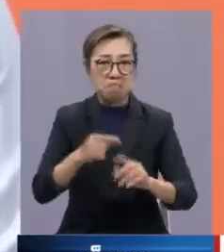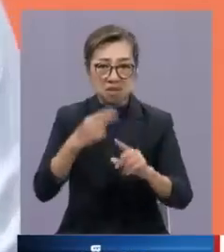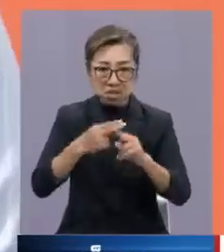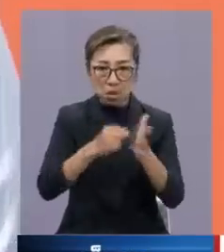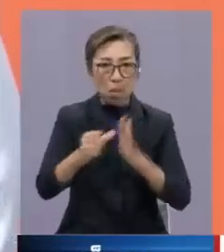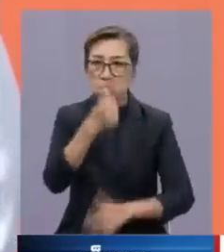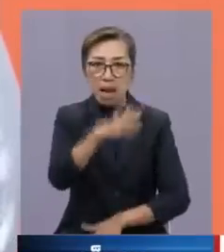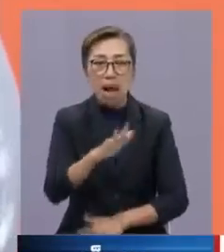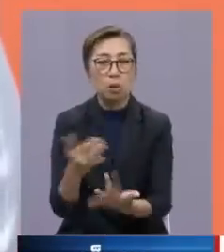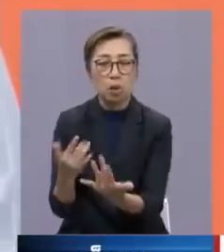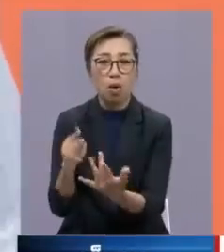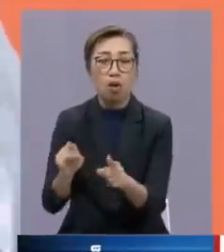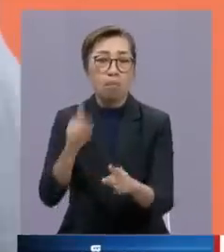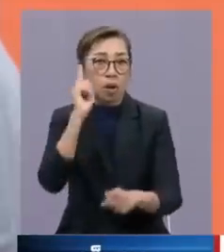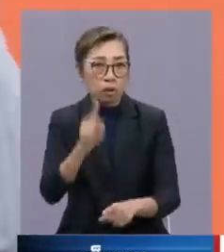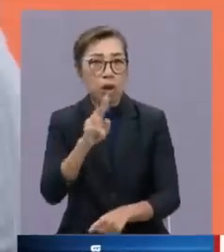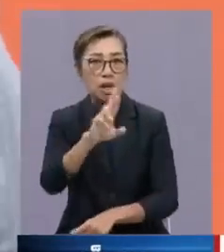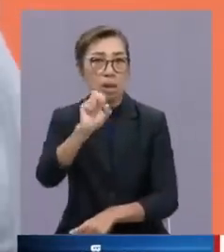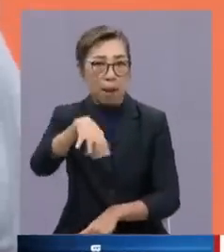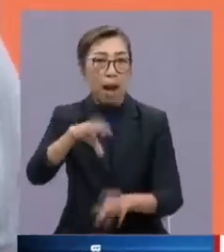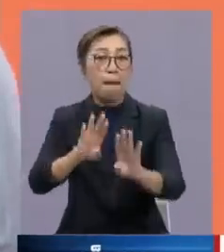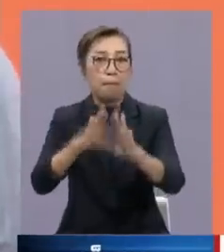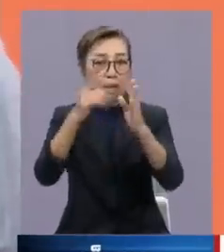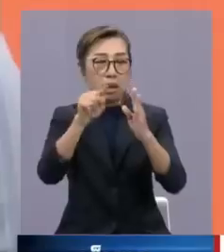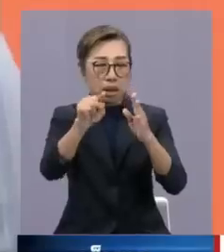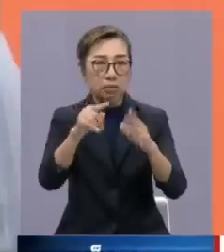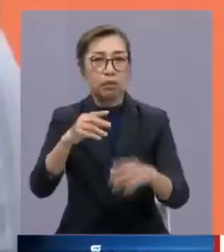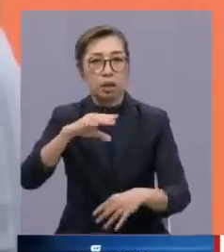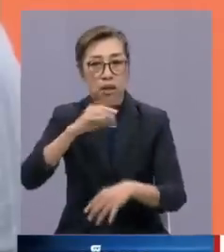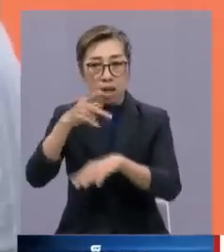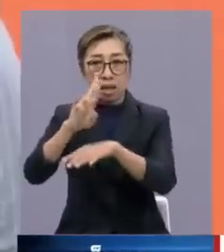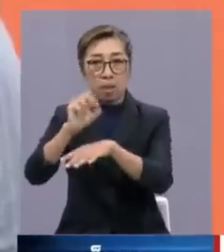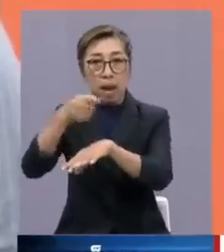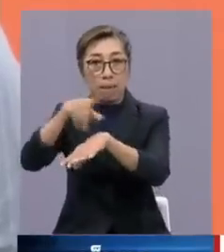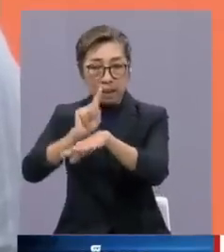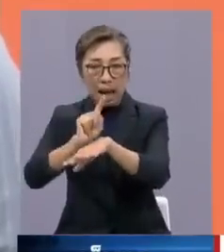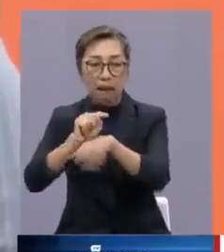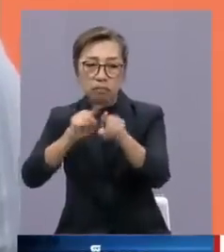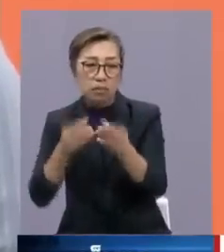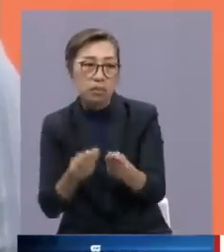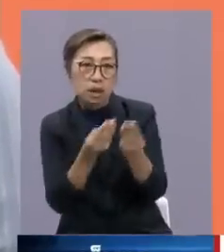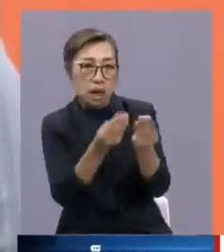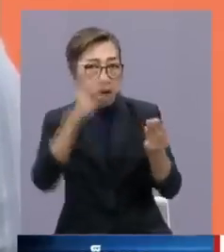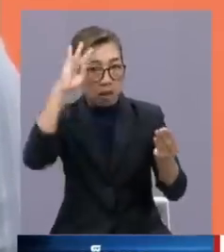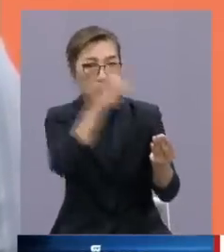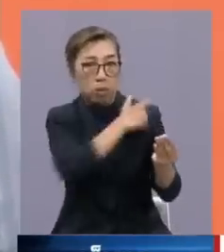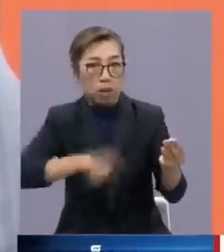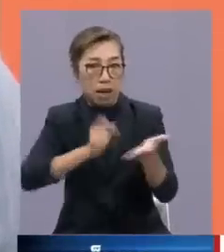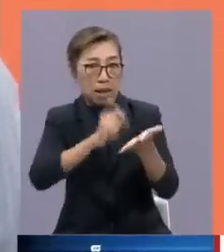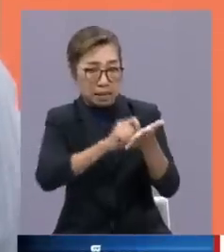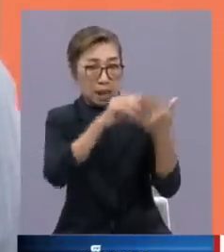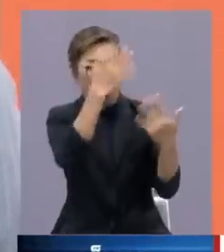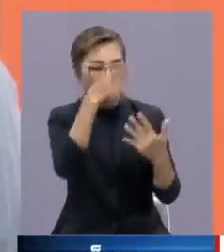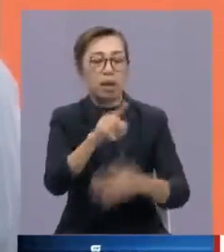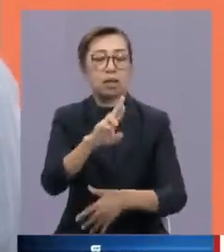หรือโปรดเกล้าประธานสภาแล้วเสร็จก่อนเพราะประธานสภาจะต้องเป็นผู้ดำเนินการเพื่อแจ้งเรื่องไปยังกกต.